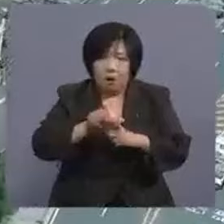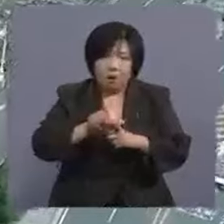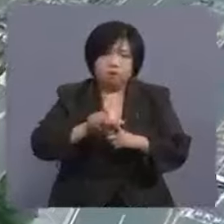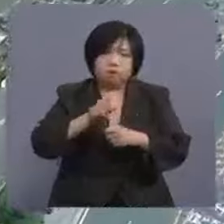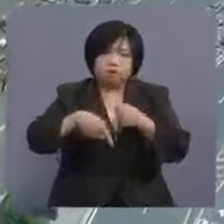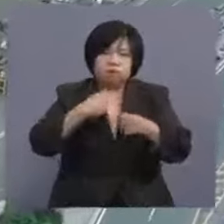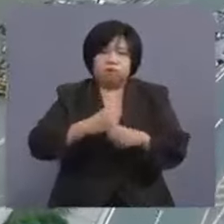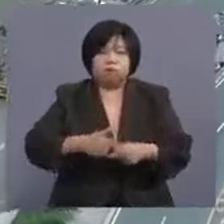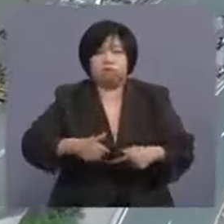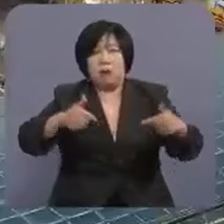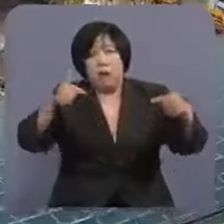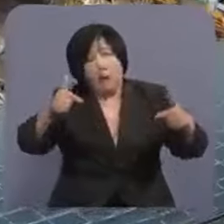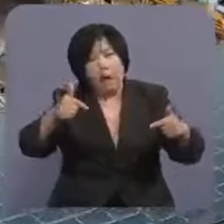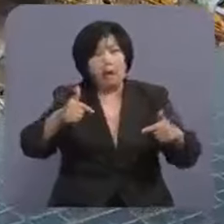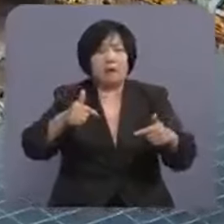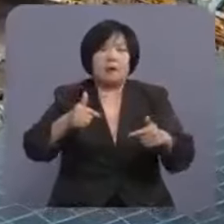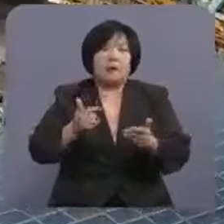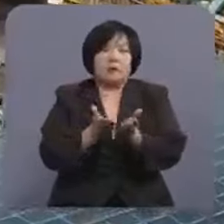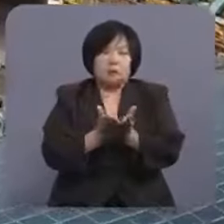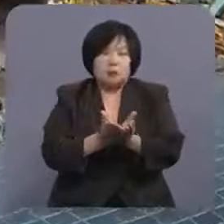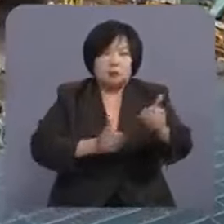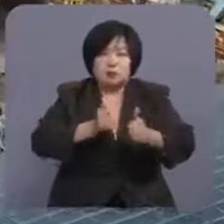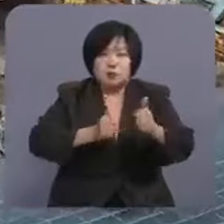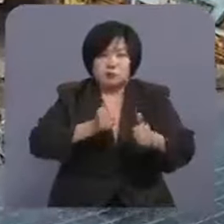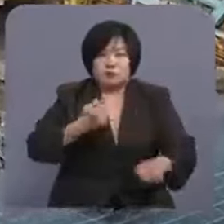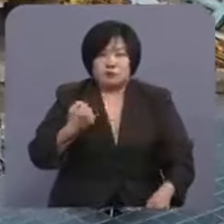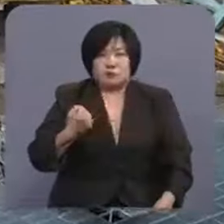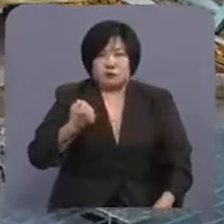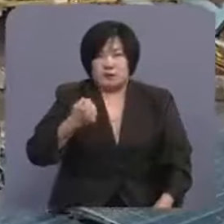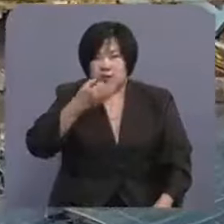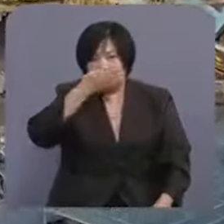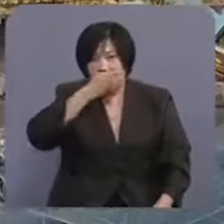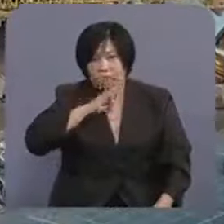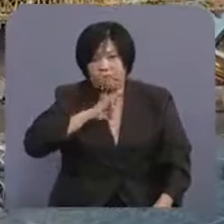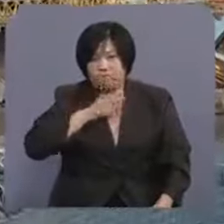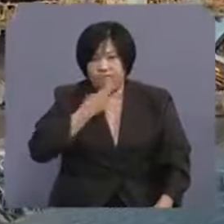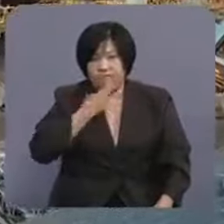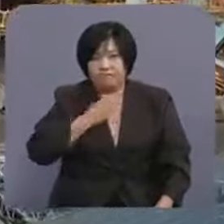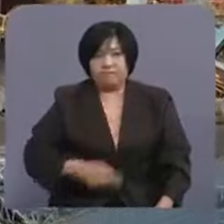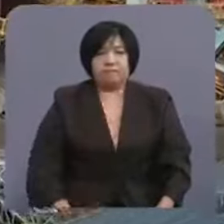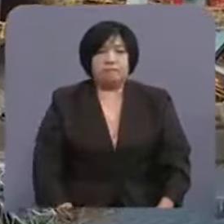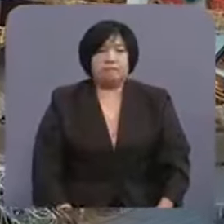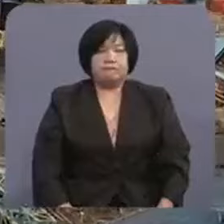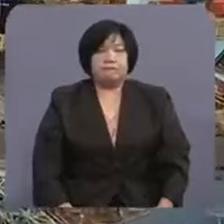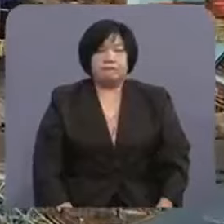조선업 경쟁력에 불리하게 작용하고 있습니다. KBS 뉴스 최재원입니다.